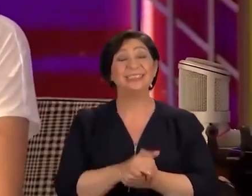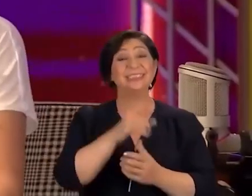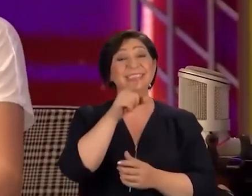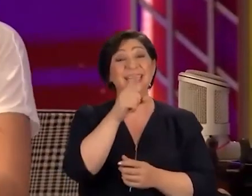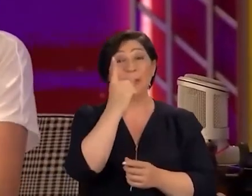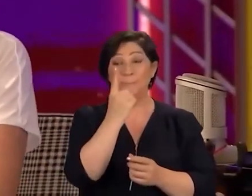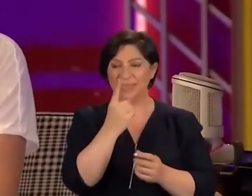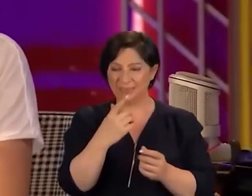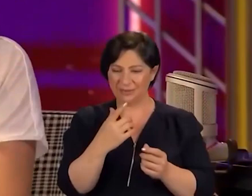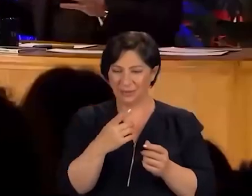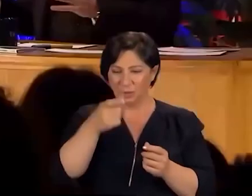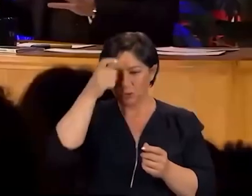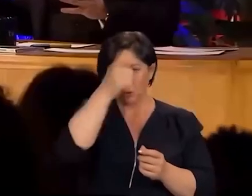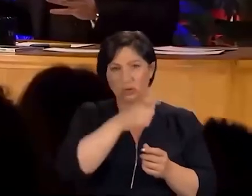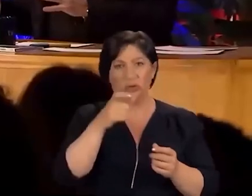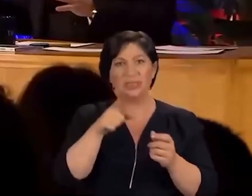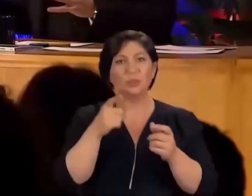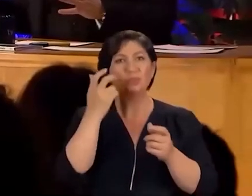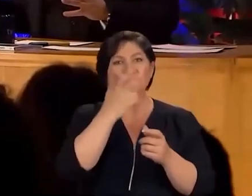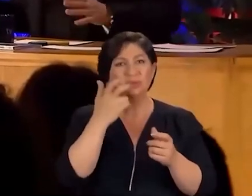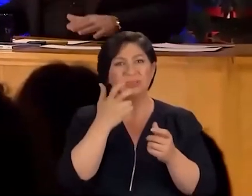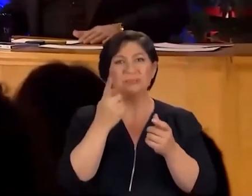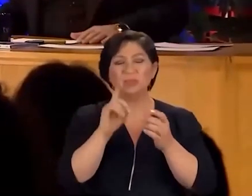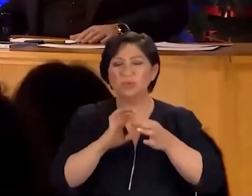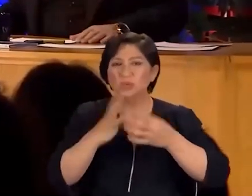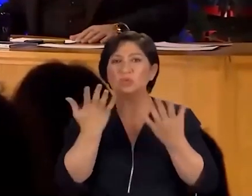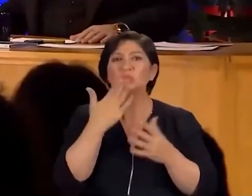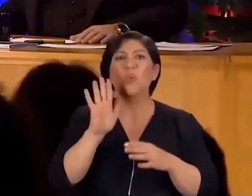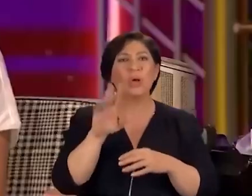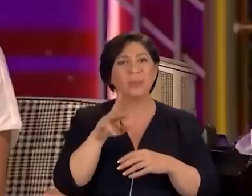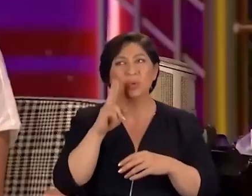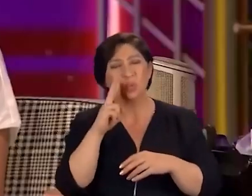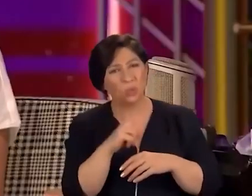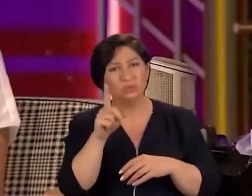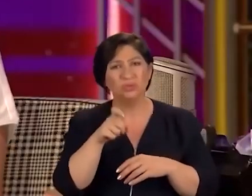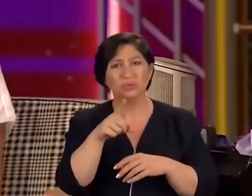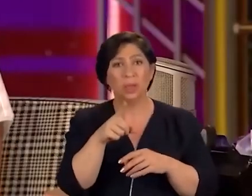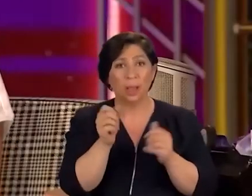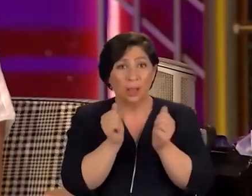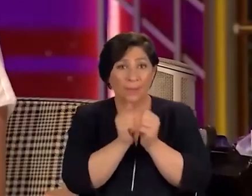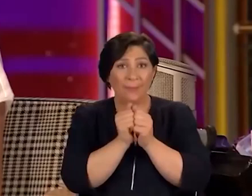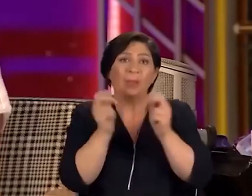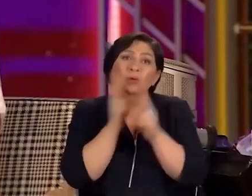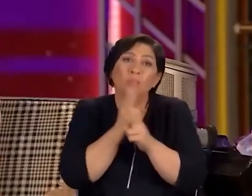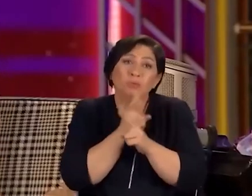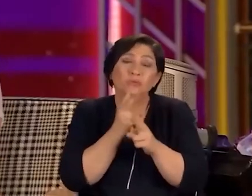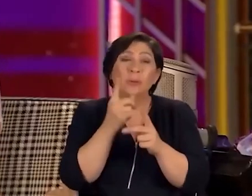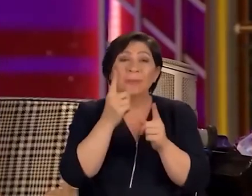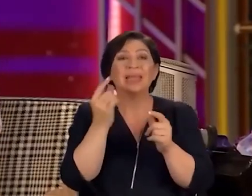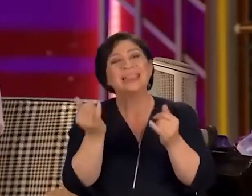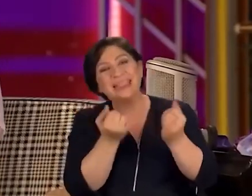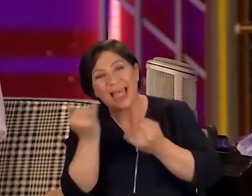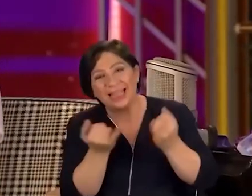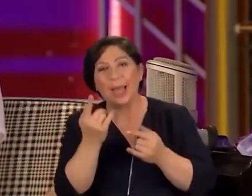Sen de bir çıkmazda görmüyor musun Türkiye'de bu işleri biraz? Evet. Biraz hakikaten beraber işte gülüyoruz. Yani bir yerde